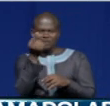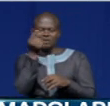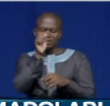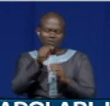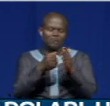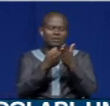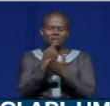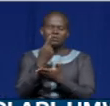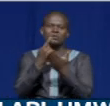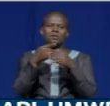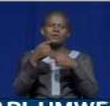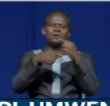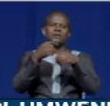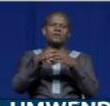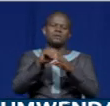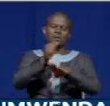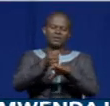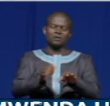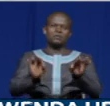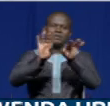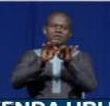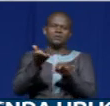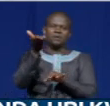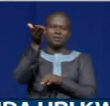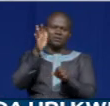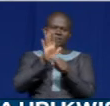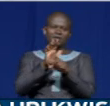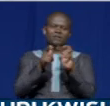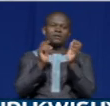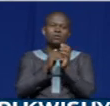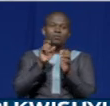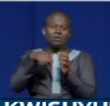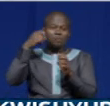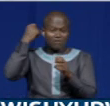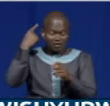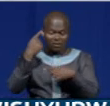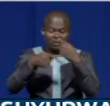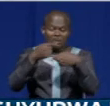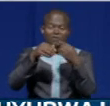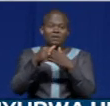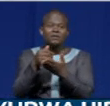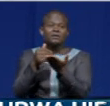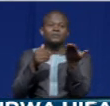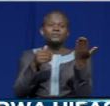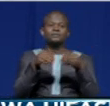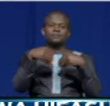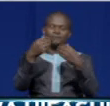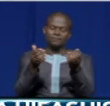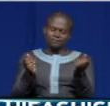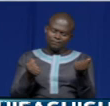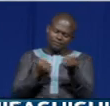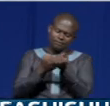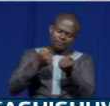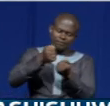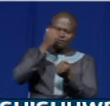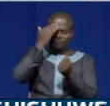bakomeza kubishyira ku biciro byo hejuru cyane ikindi ni uko bakwiye kumva ko batanga umuganda wabo kugira ngo